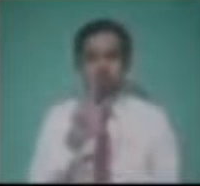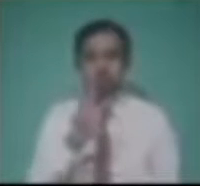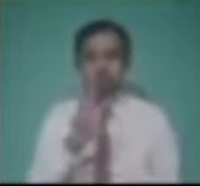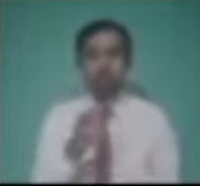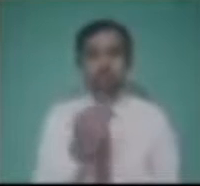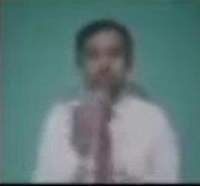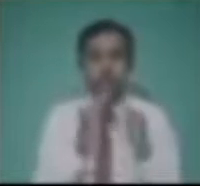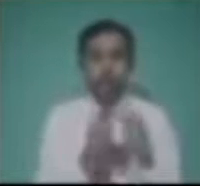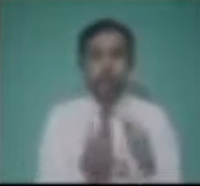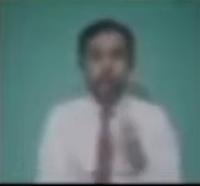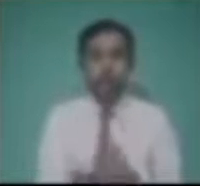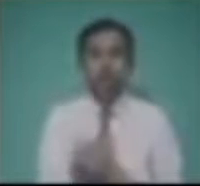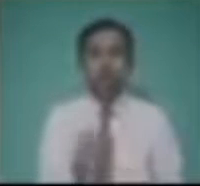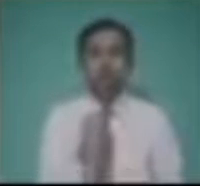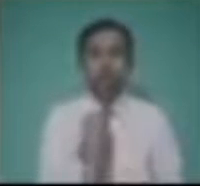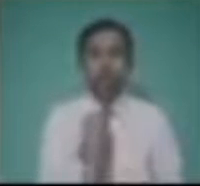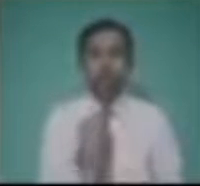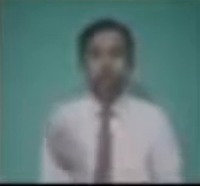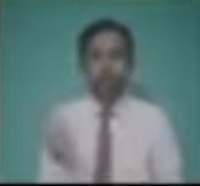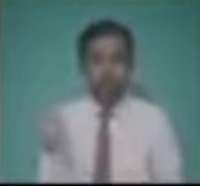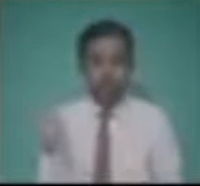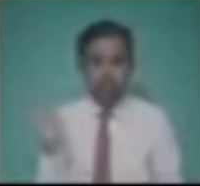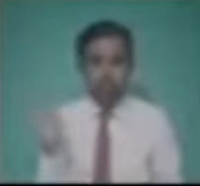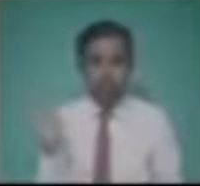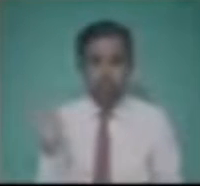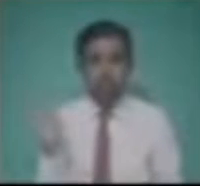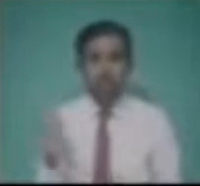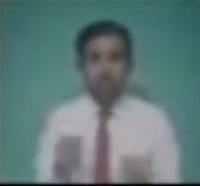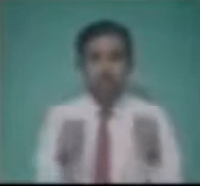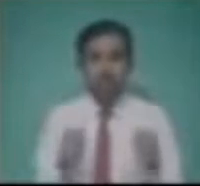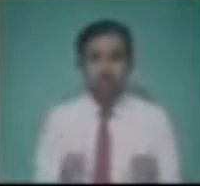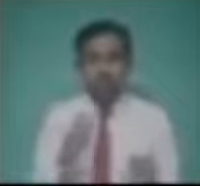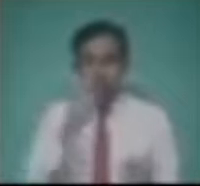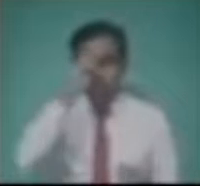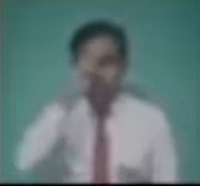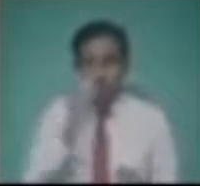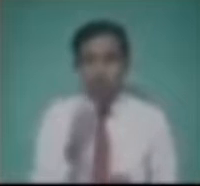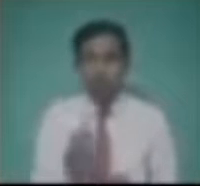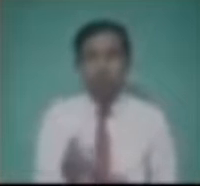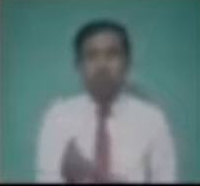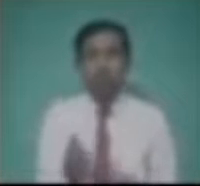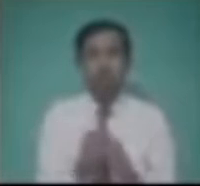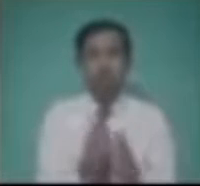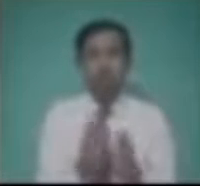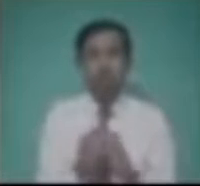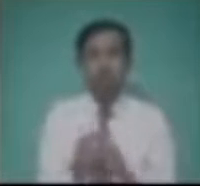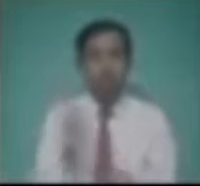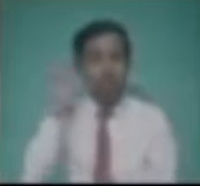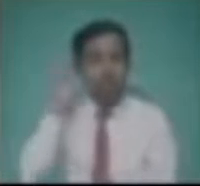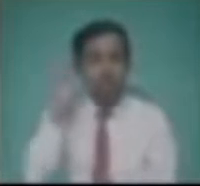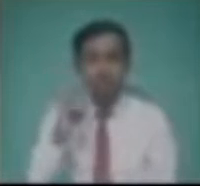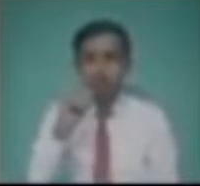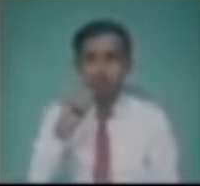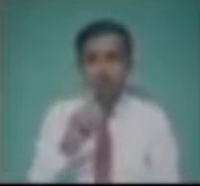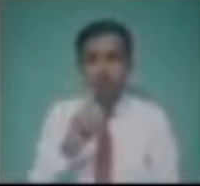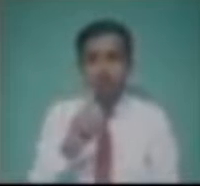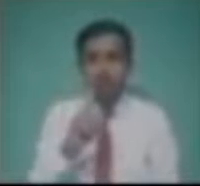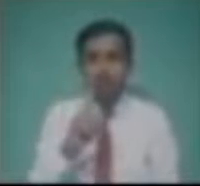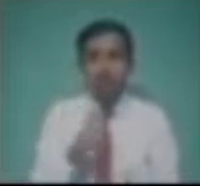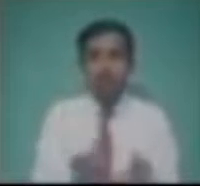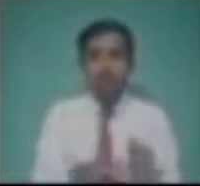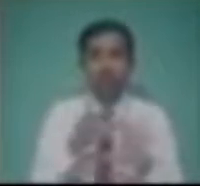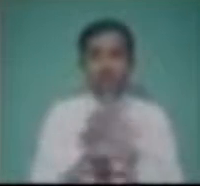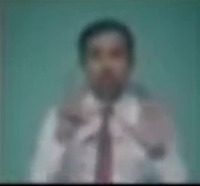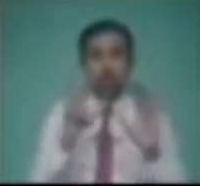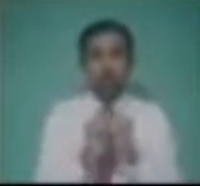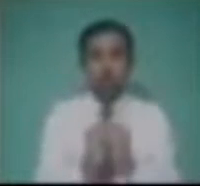කොහොමද ඒගොල්ලෝ පාසල් වලට හරින්නේ? මේ ඉන්න අපේ මේ මෙතන ඉන්න වාඩි වෙලා ඉන්න මේ මහත්තුරු පියෙන් රට කරන මං ඇහුවා එක මහත්තයෙක්ගෙන් අවුරුදු